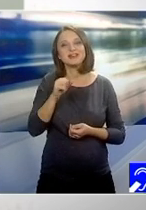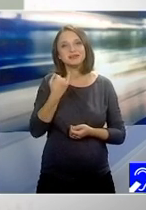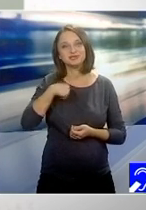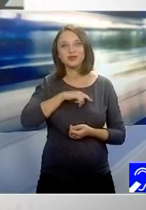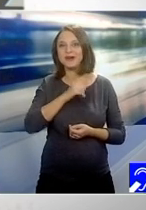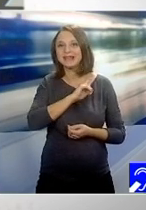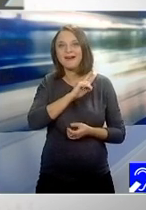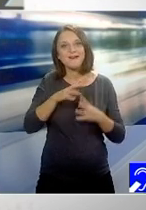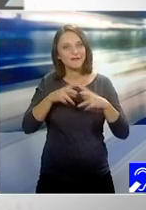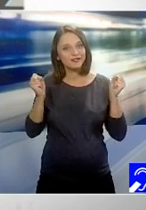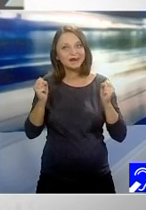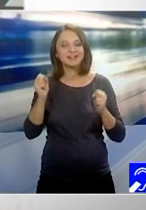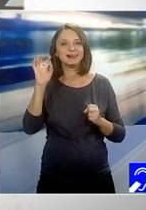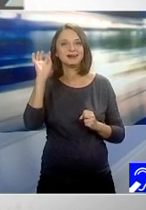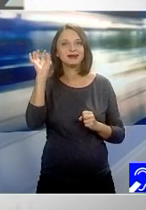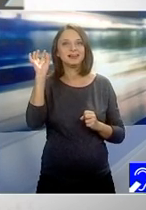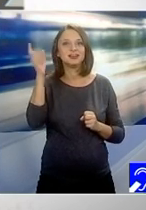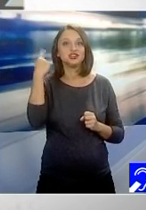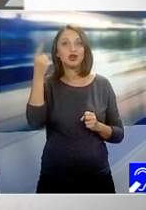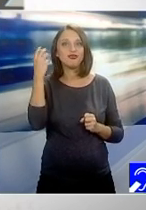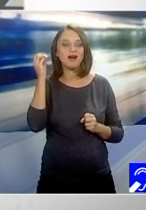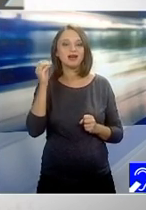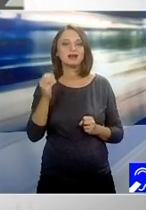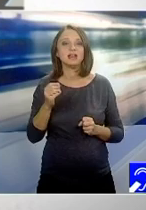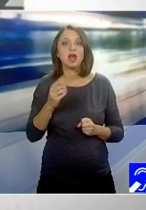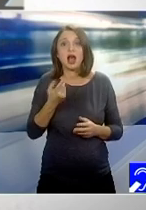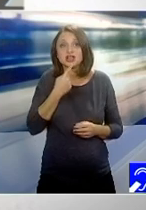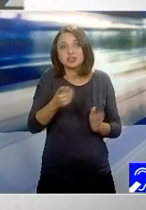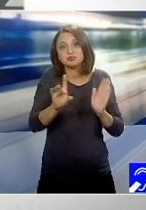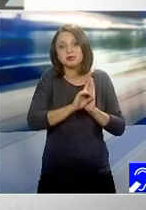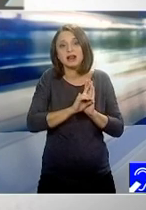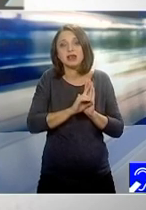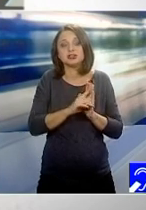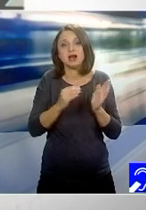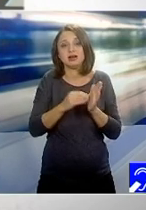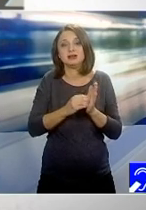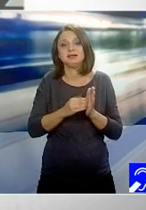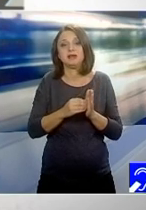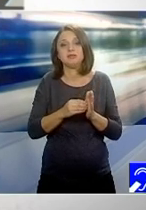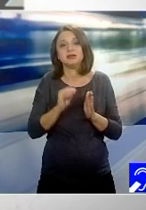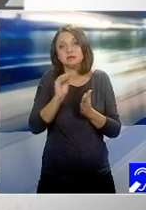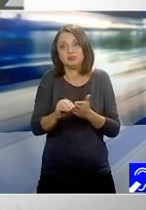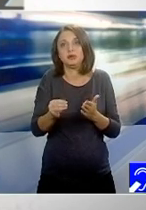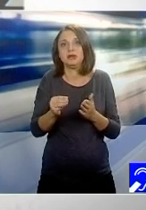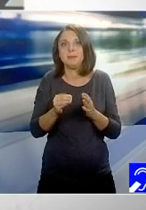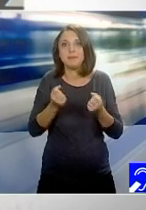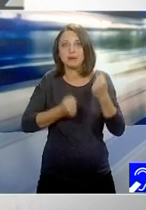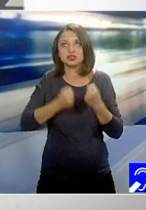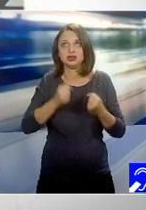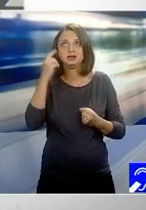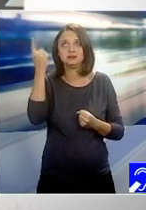Păi așa e prevăzut în echiparea mașinilor care vor face acțiuni. Dar puteți să porniți sau nu? Fără discuție. Fără discuție. Fără discuție.